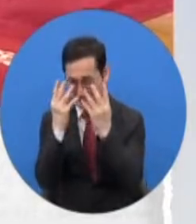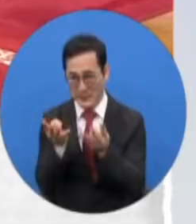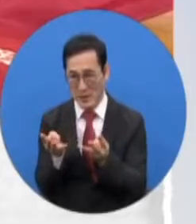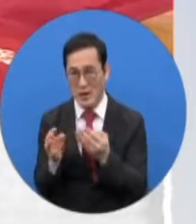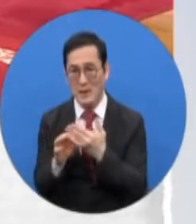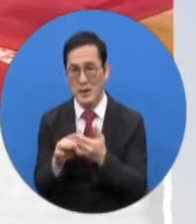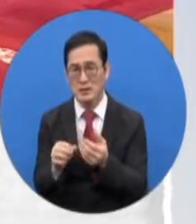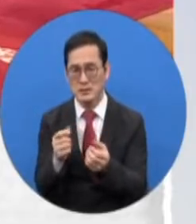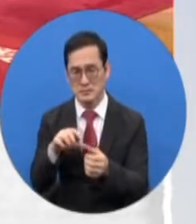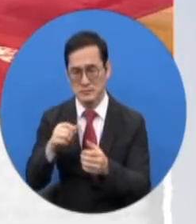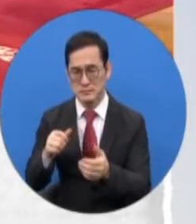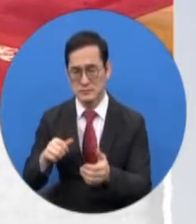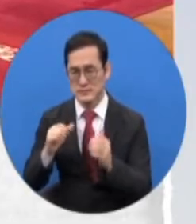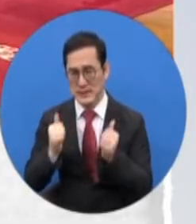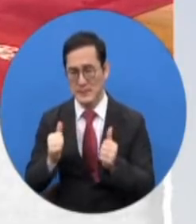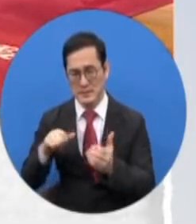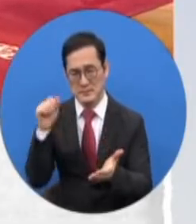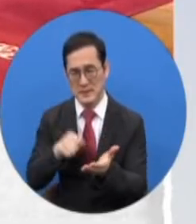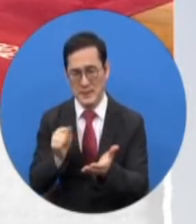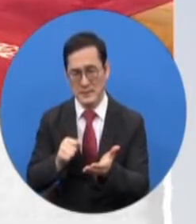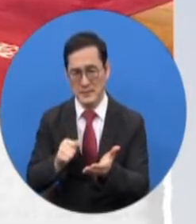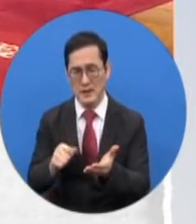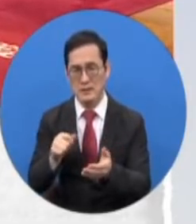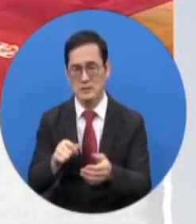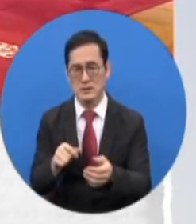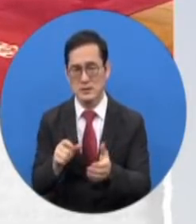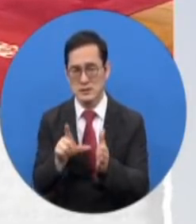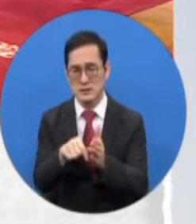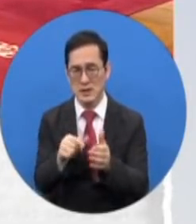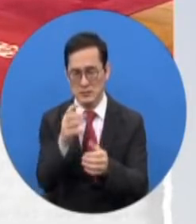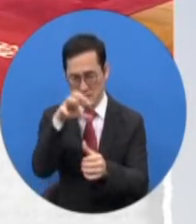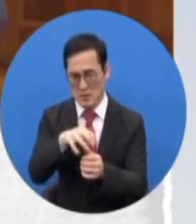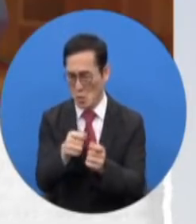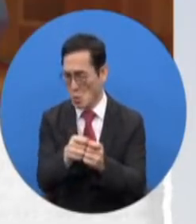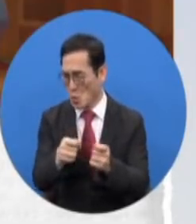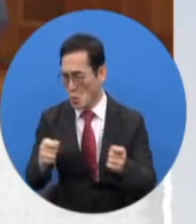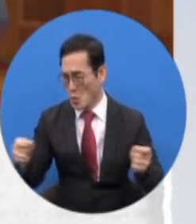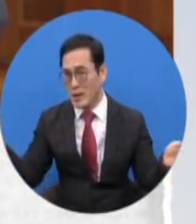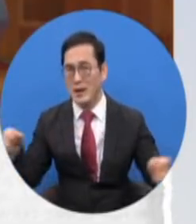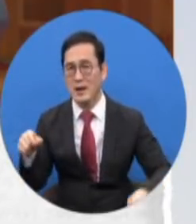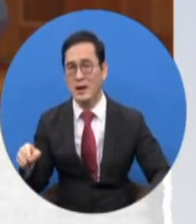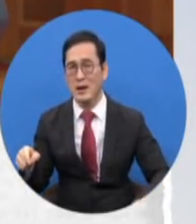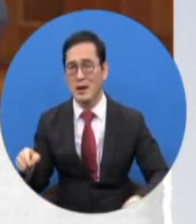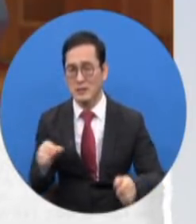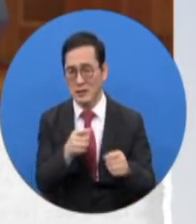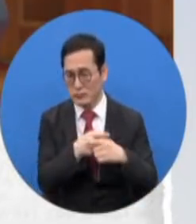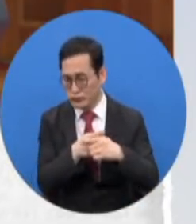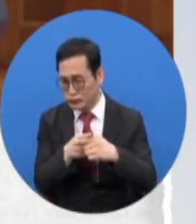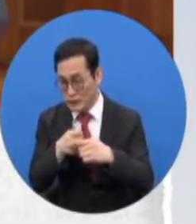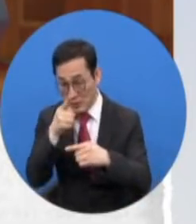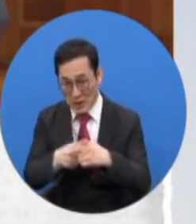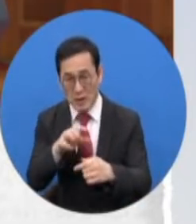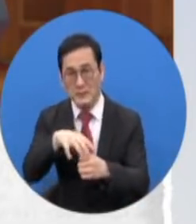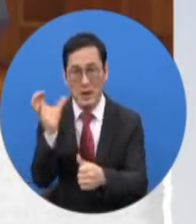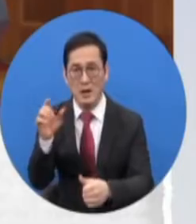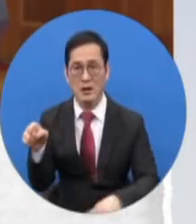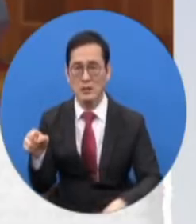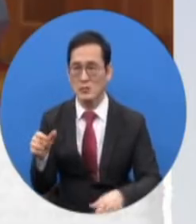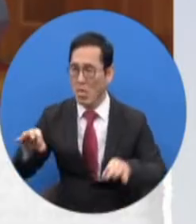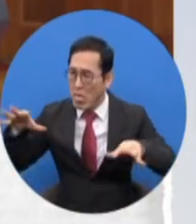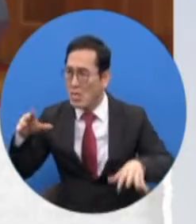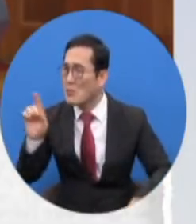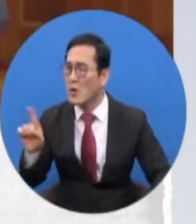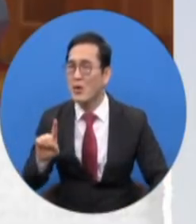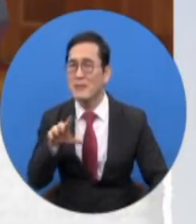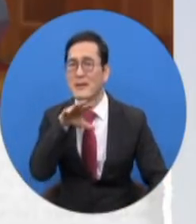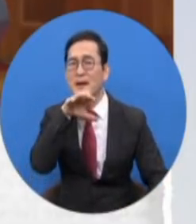있지만 박 전 대통령과 이 전 대통령은 범죄 전체를 주도한 정도, 죄질에 대한 평가가 다를 수 있습니다.